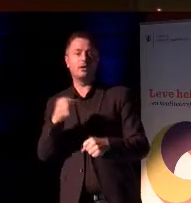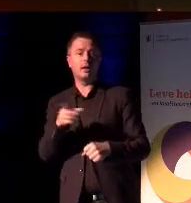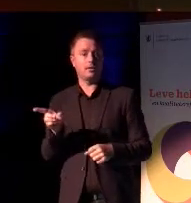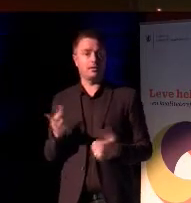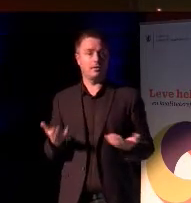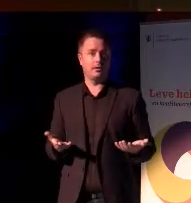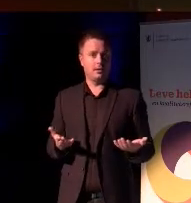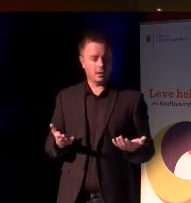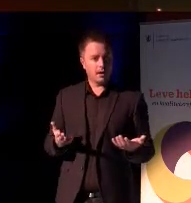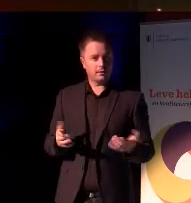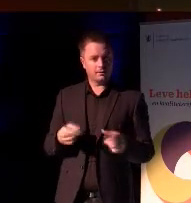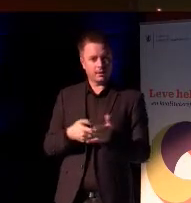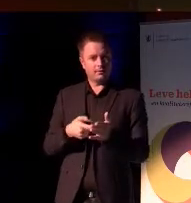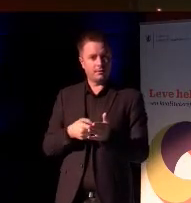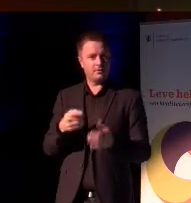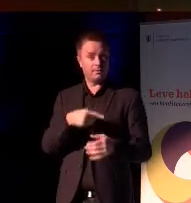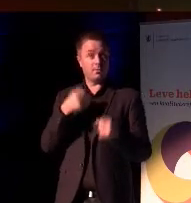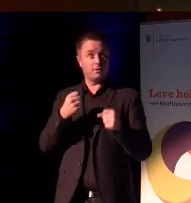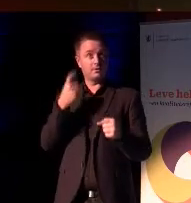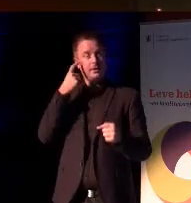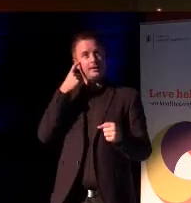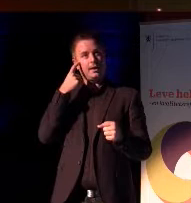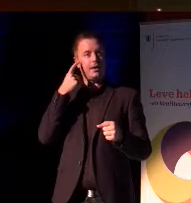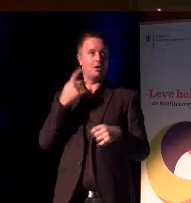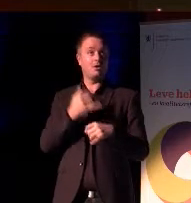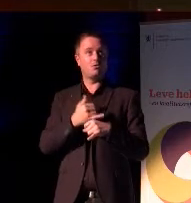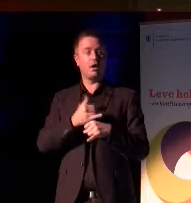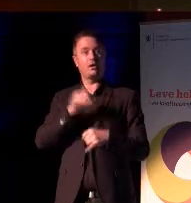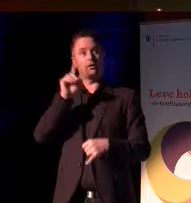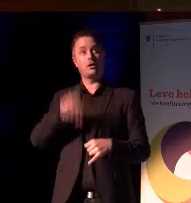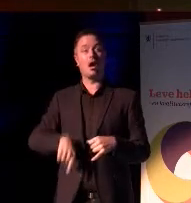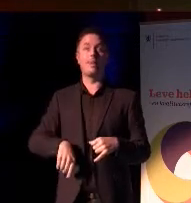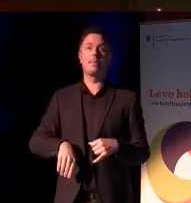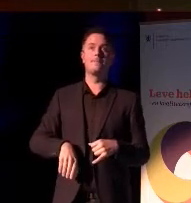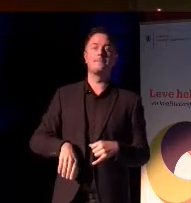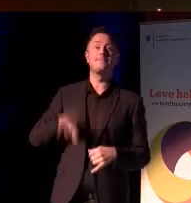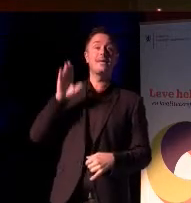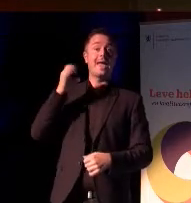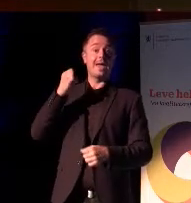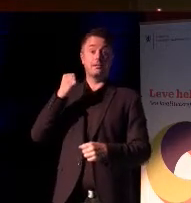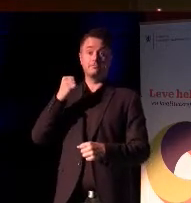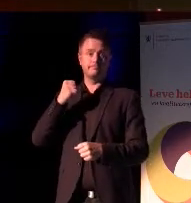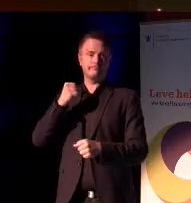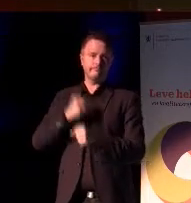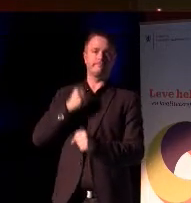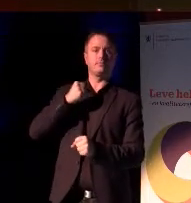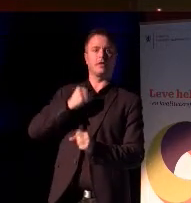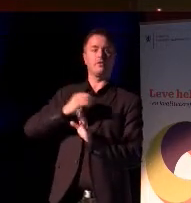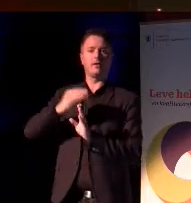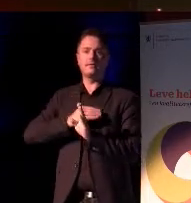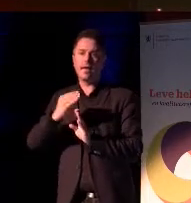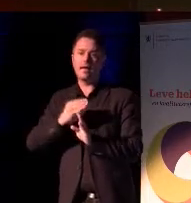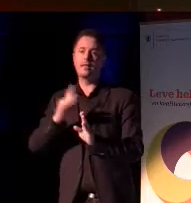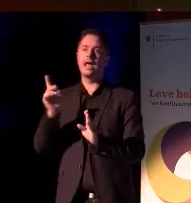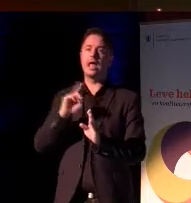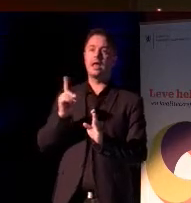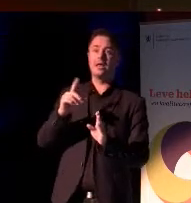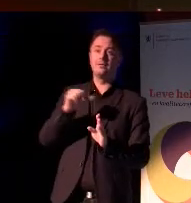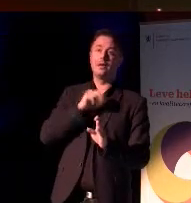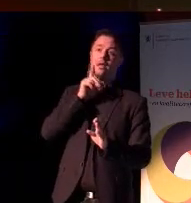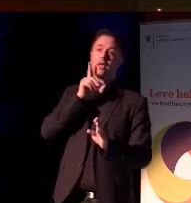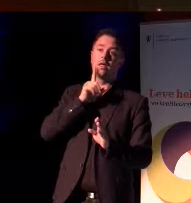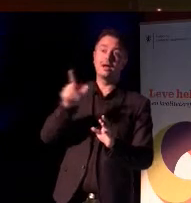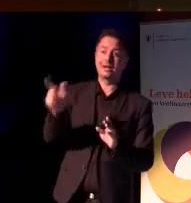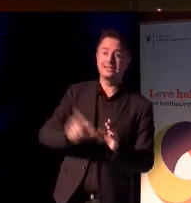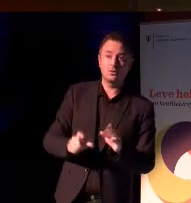vår praksis for å sikre oss et enda bedre kvalitet, eller for å forebygge fremtidige feil? Det gledelig. At